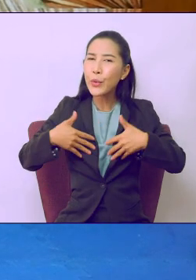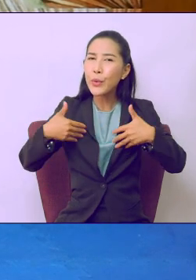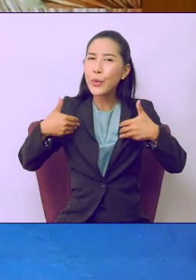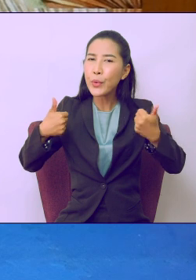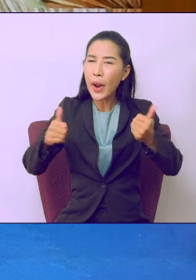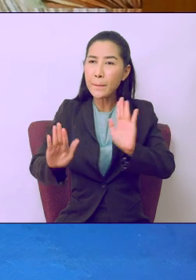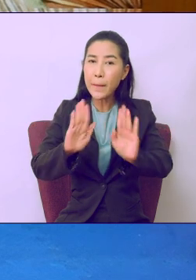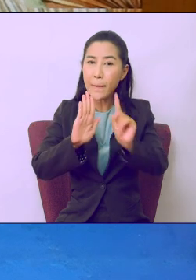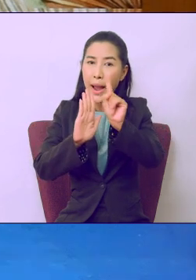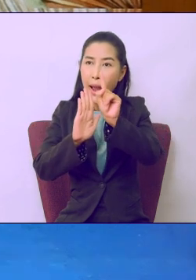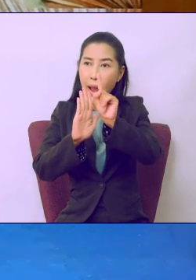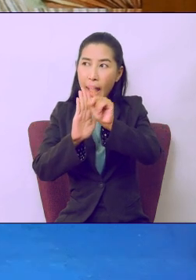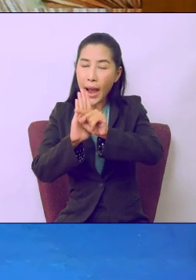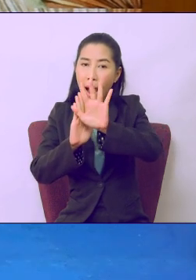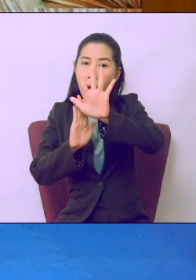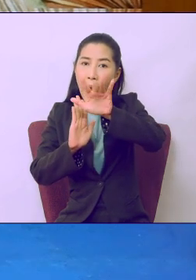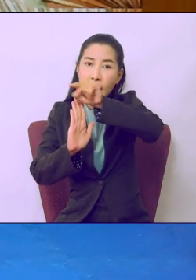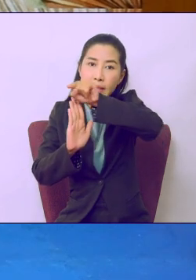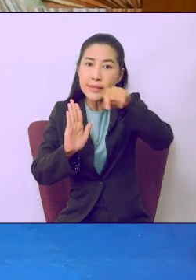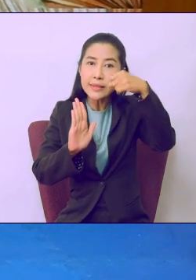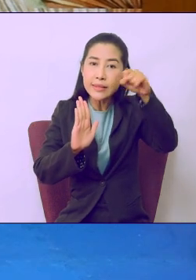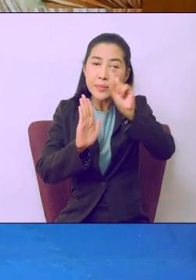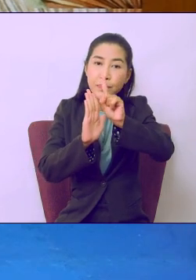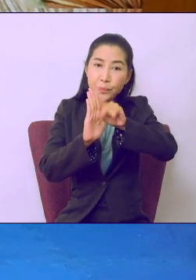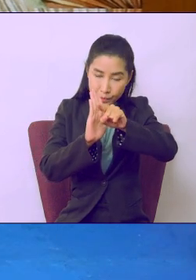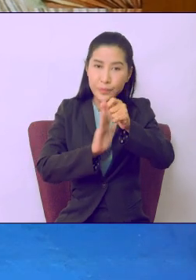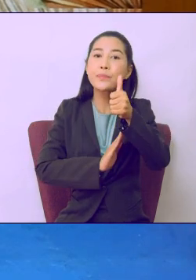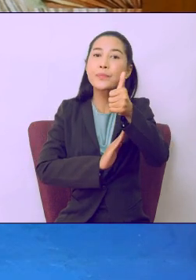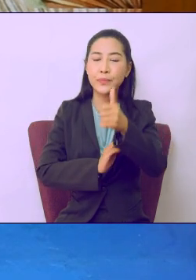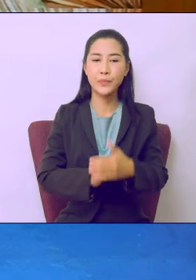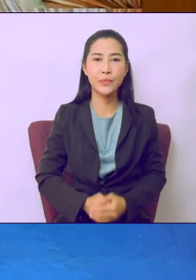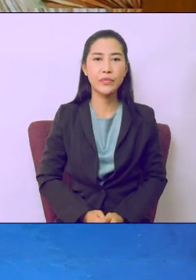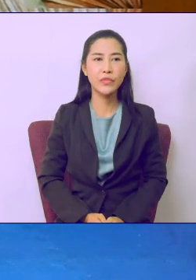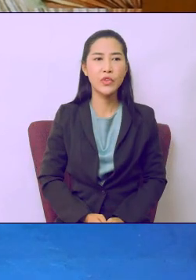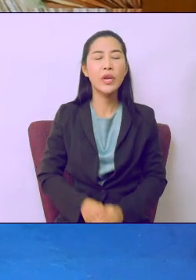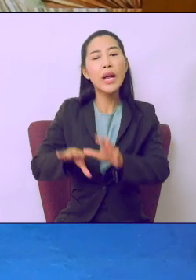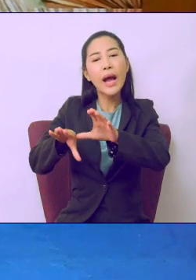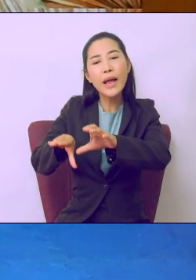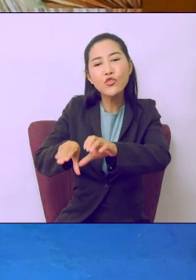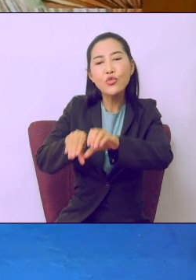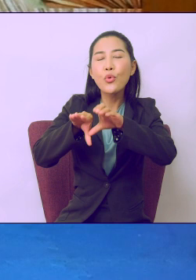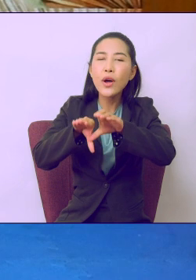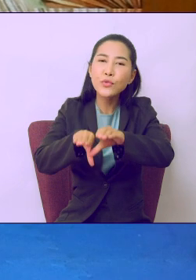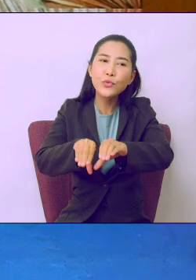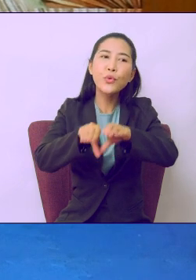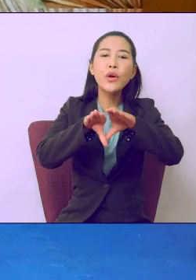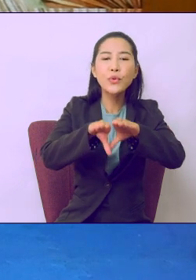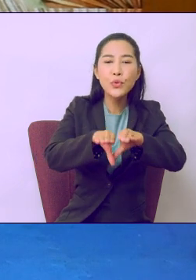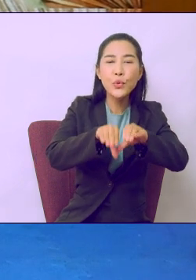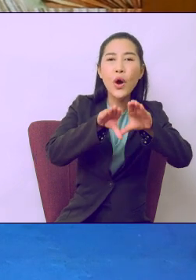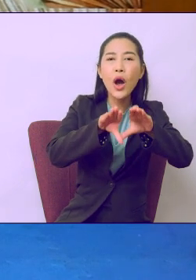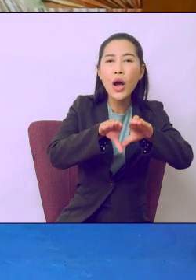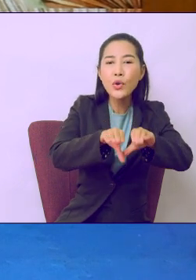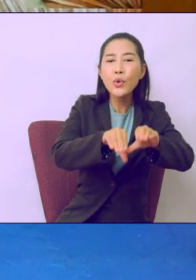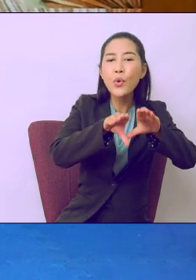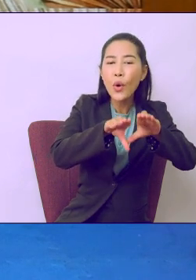5-10นาทีนะครับแต่แต่ด้วยวันนี้อ่าด้วยเวลาเราจำกัดเนาะก็คือว่าเป็นการนวดเบาๆก็ได้นะครับใช้การ